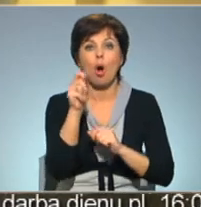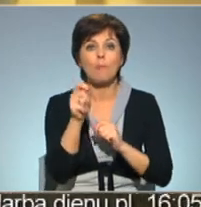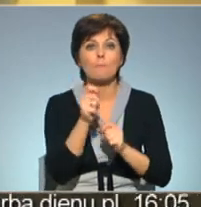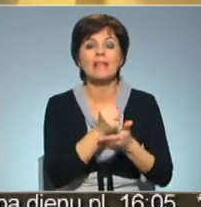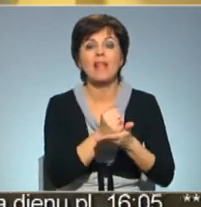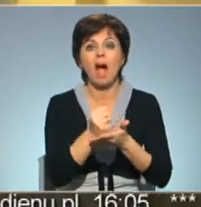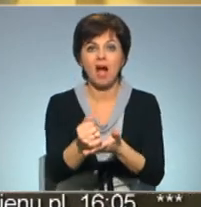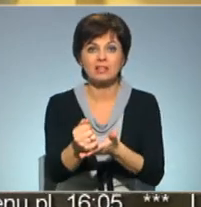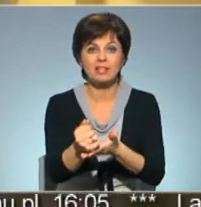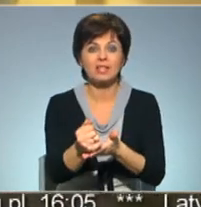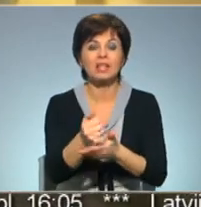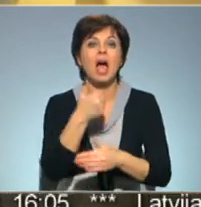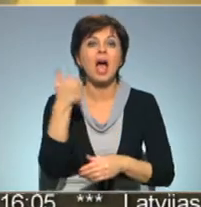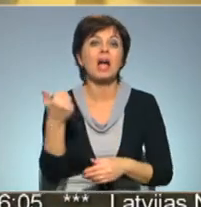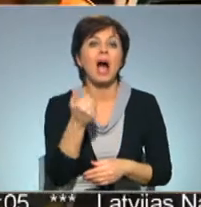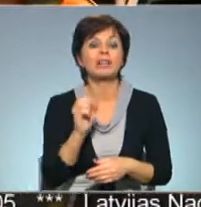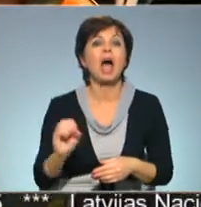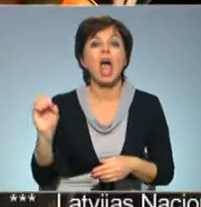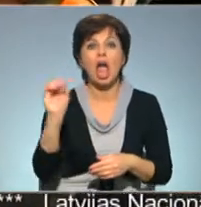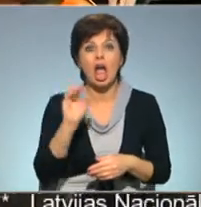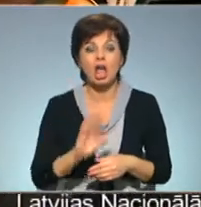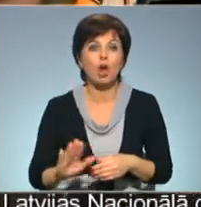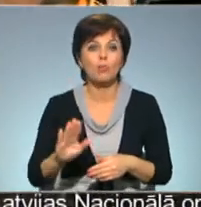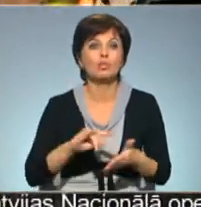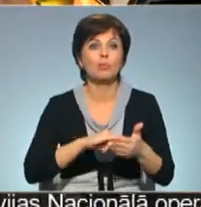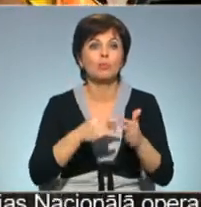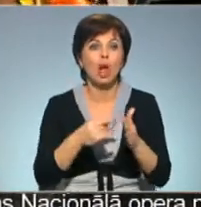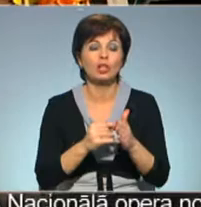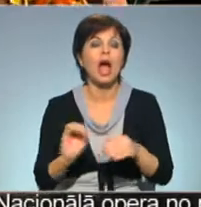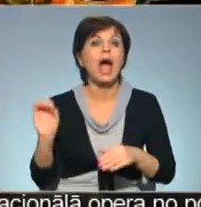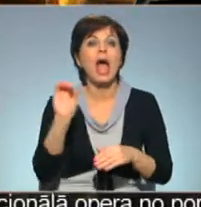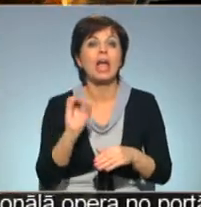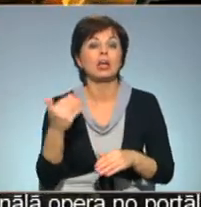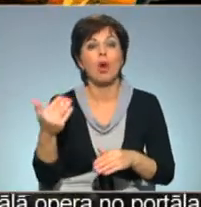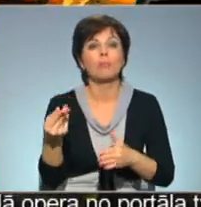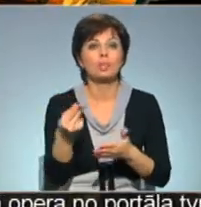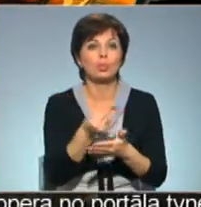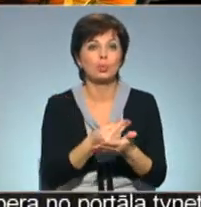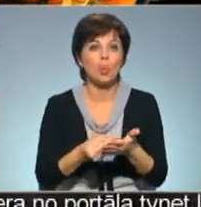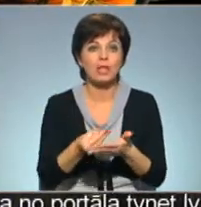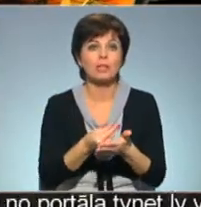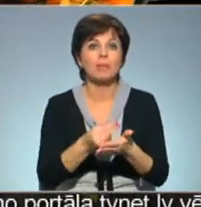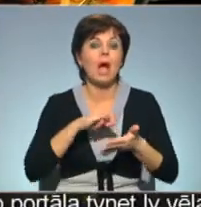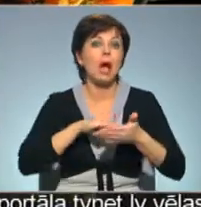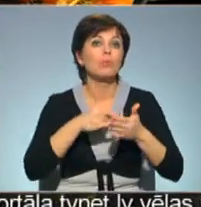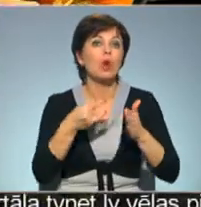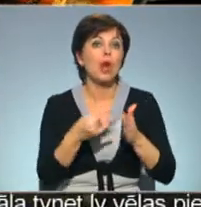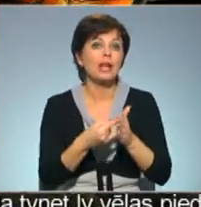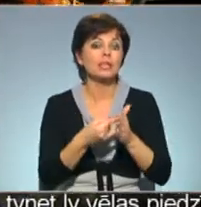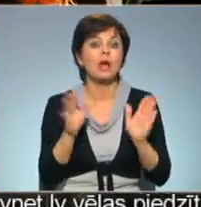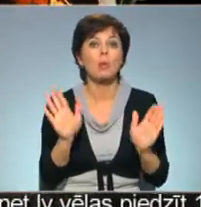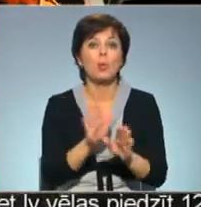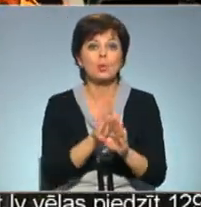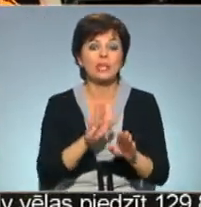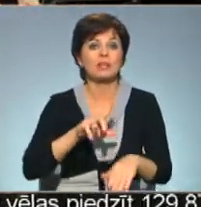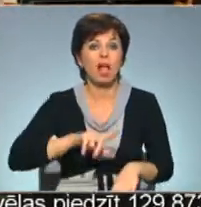proti gada Eiropas projekts. Ar vārdu sakot, Eiropas nozīmes projekts, mūzikas projekts